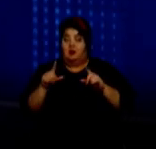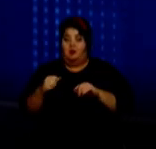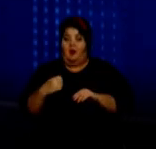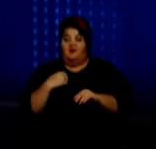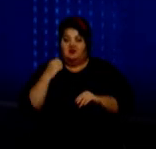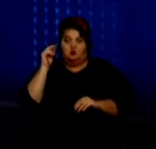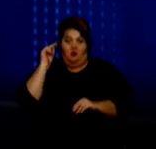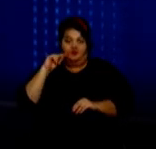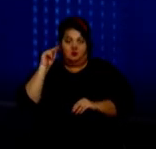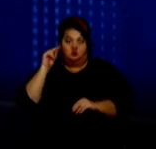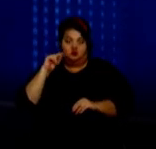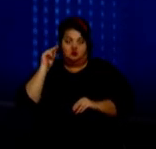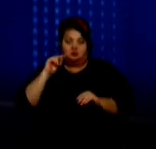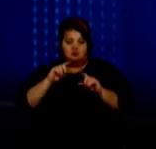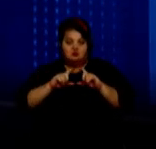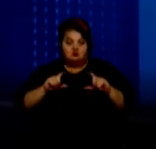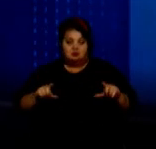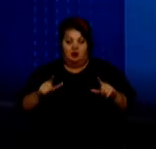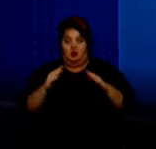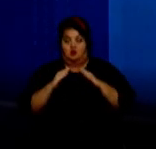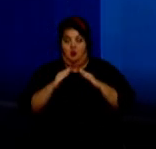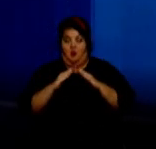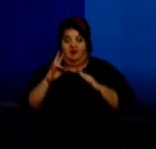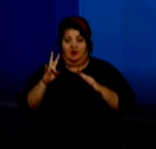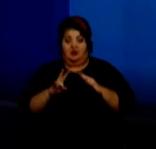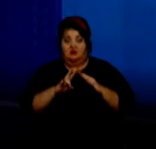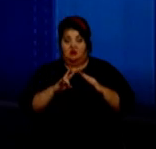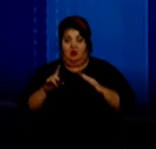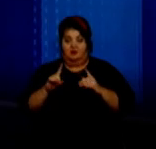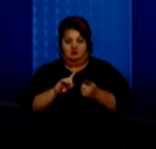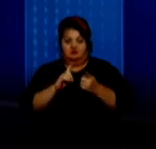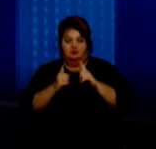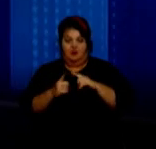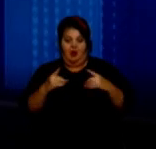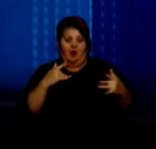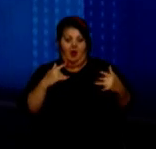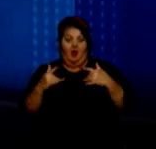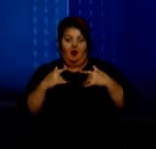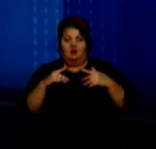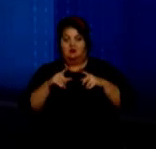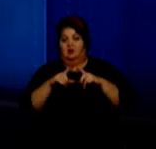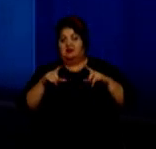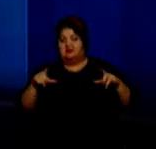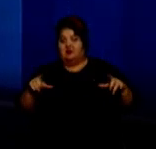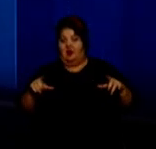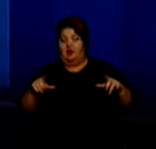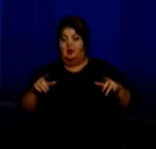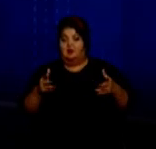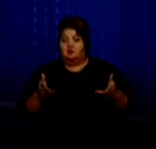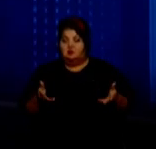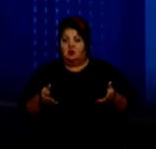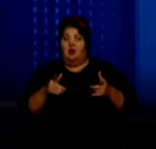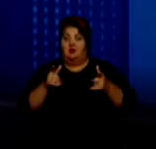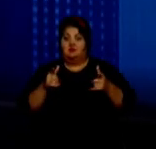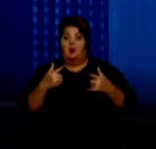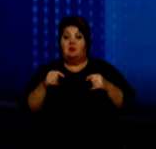військове училище, то із домової церкви зробили актову залу, там, де був колись ліфтар, зробили